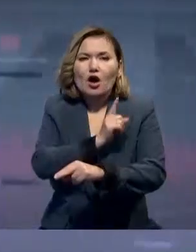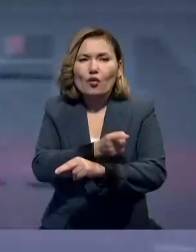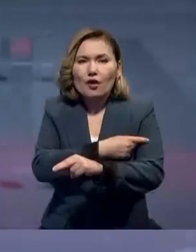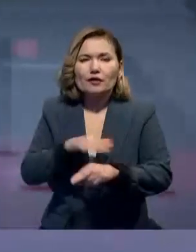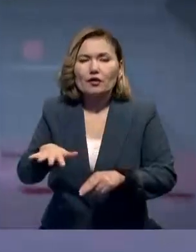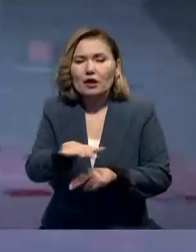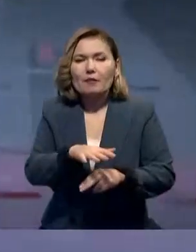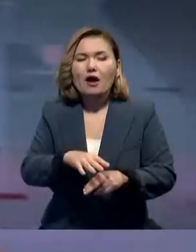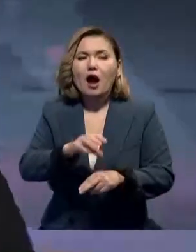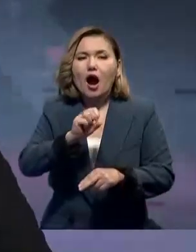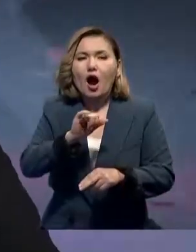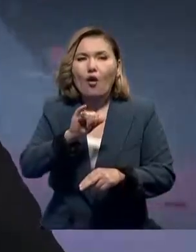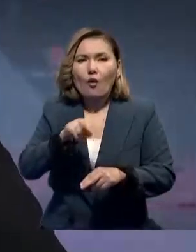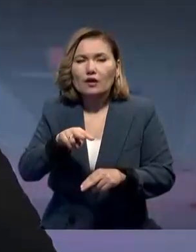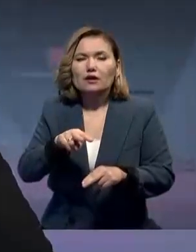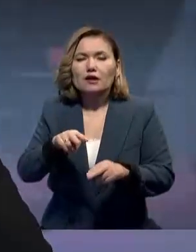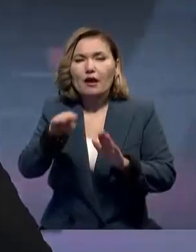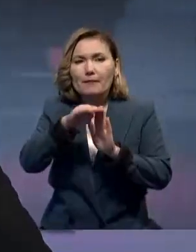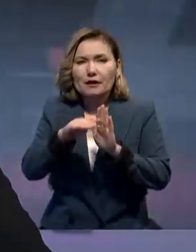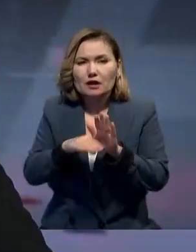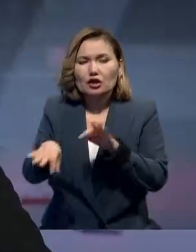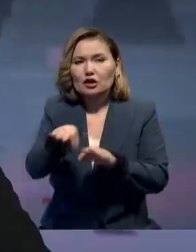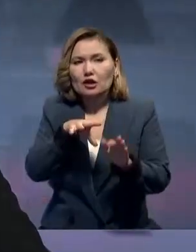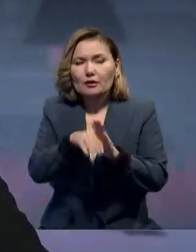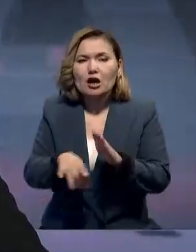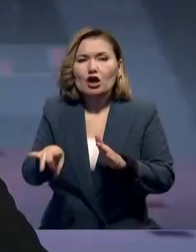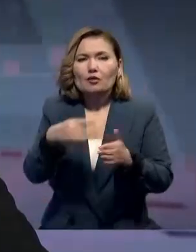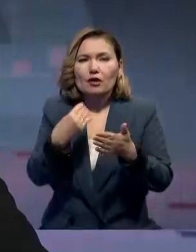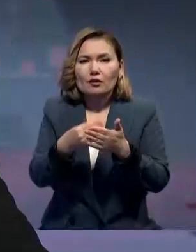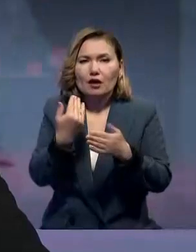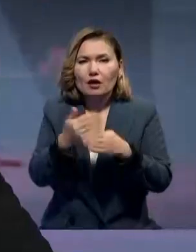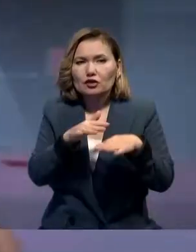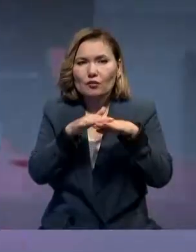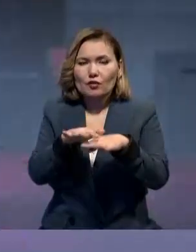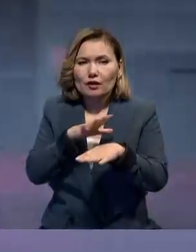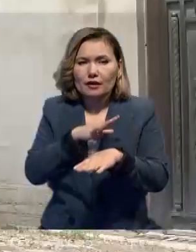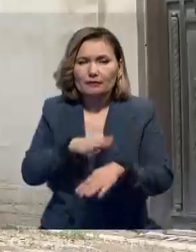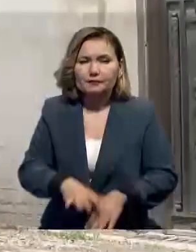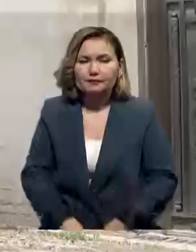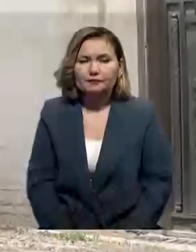өңірлер ауыл ел бесігі жобалары аясында республикалық бюджеттен бөлінді.